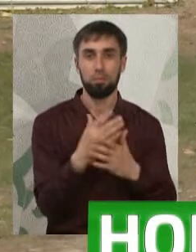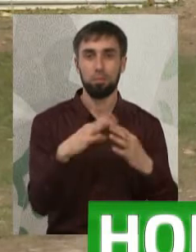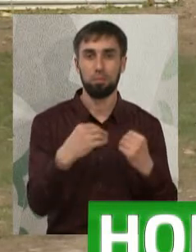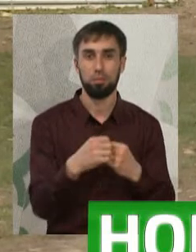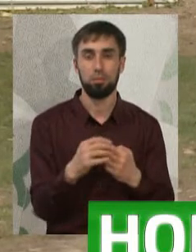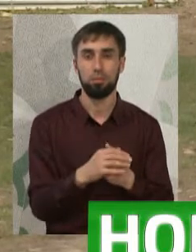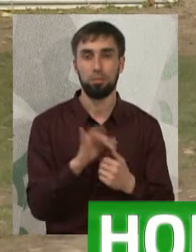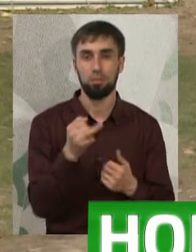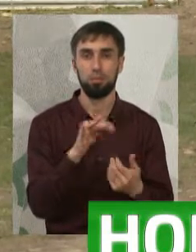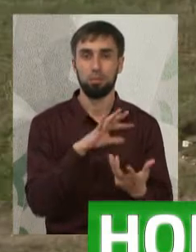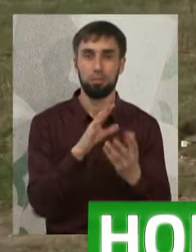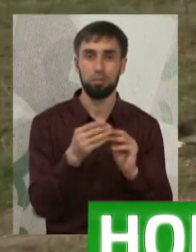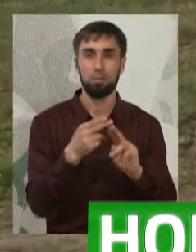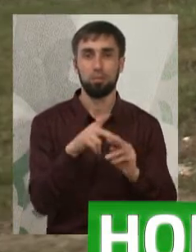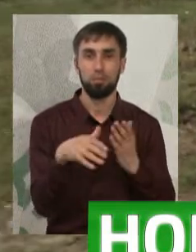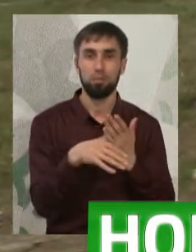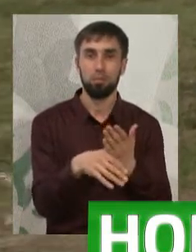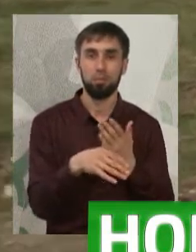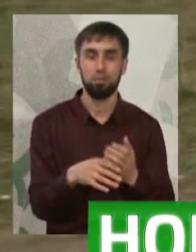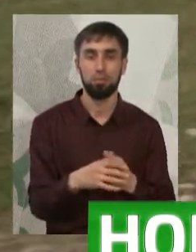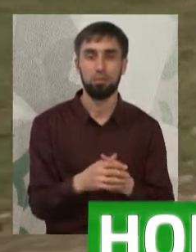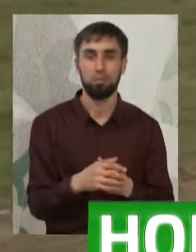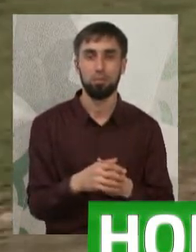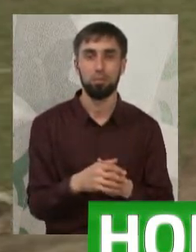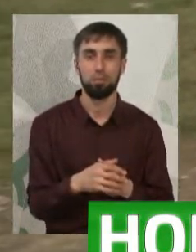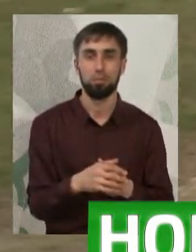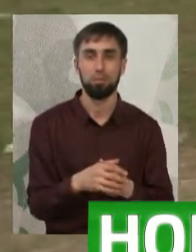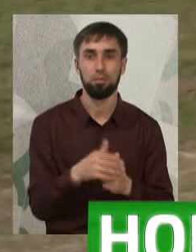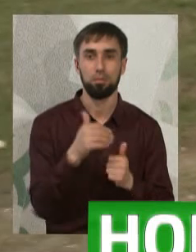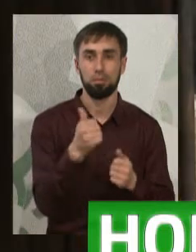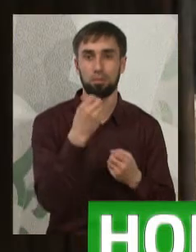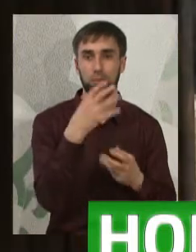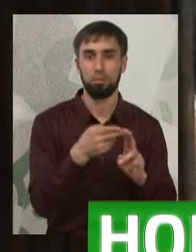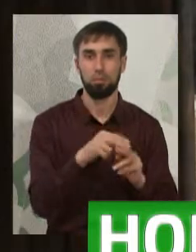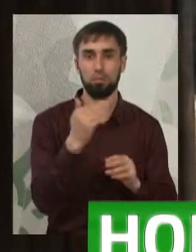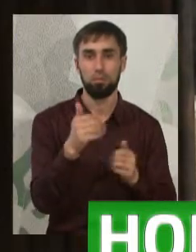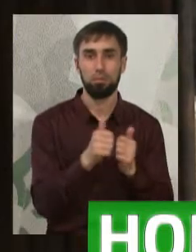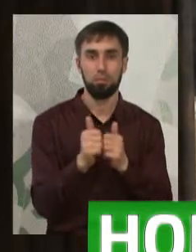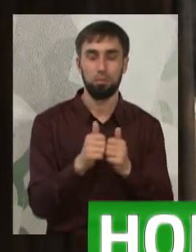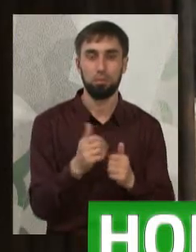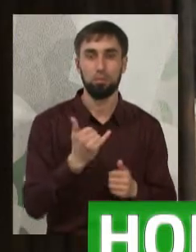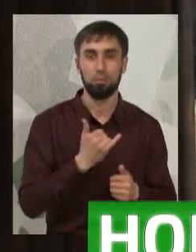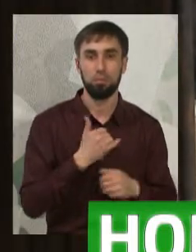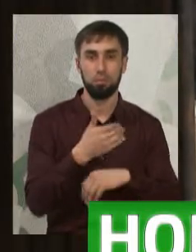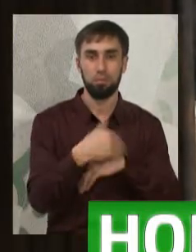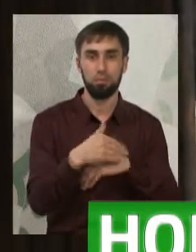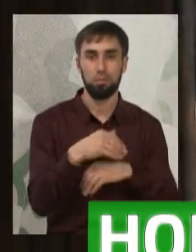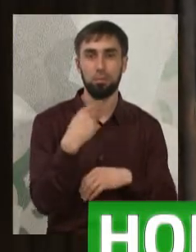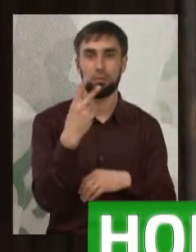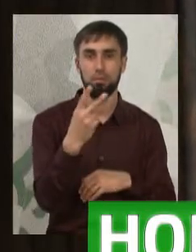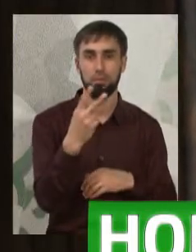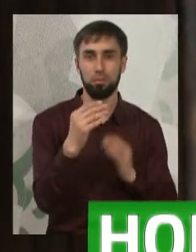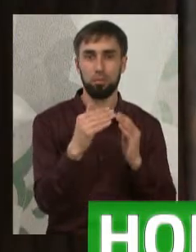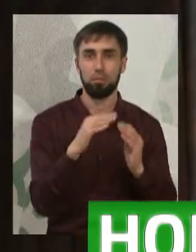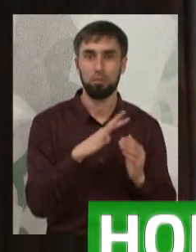их отношения, взаимовыручки и поддержку, присущие только хорошим соседям. У нас на улице только